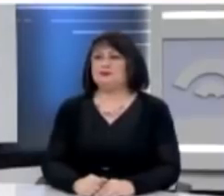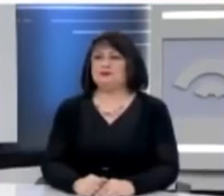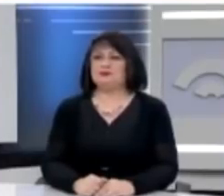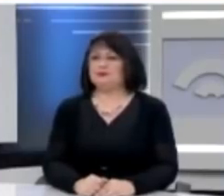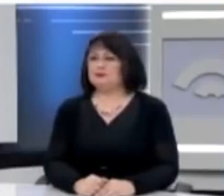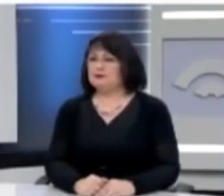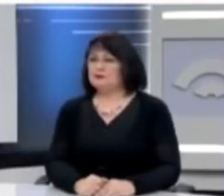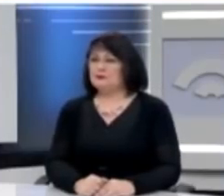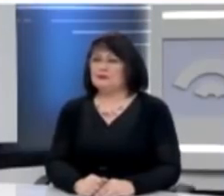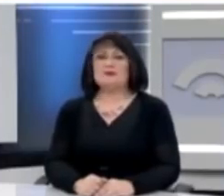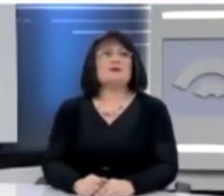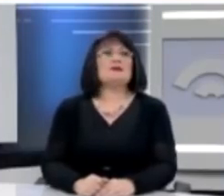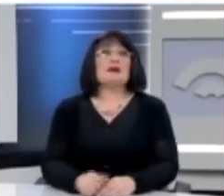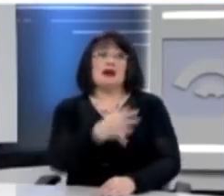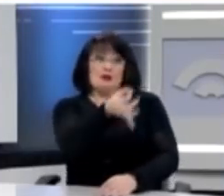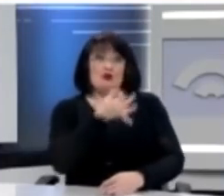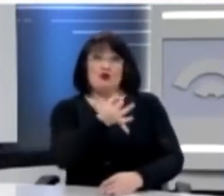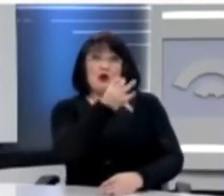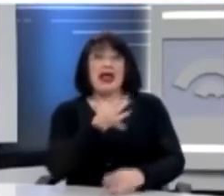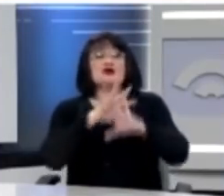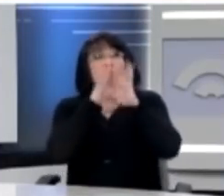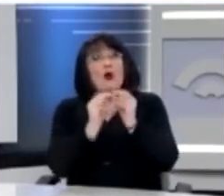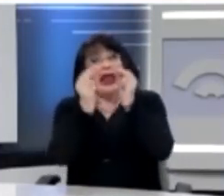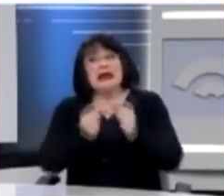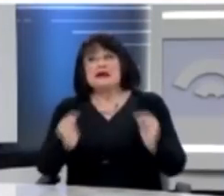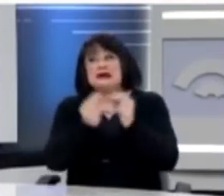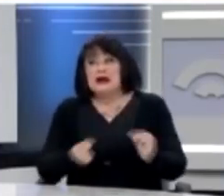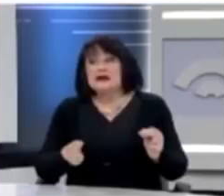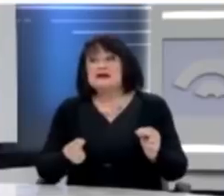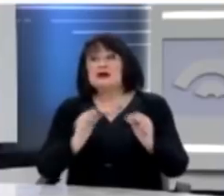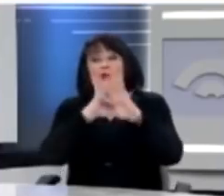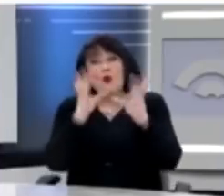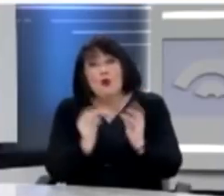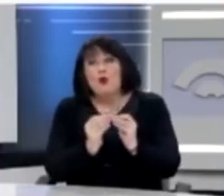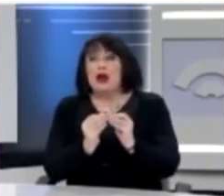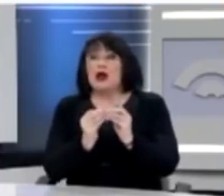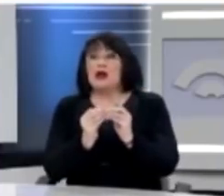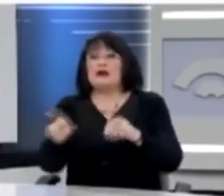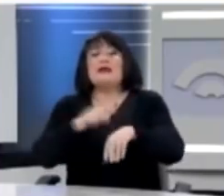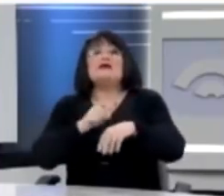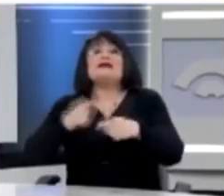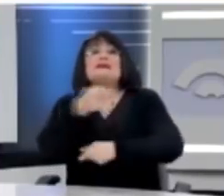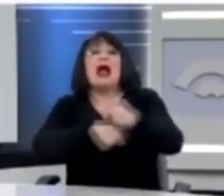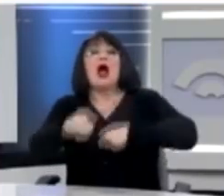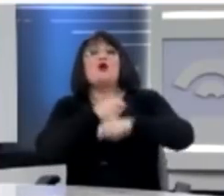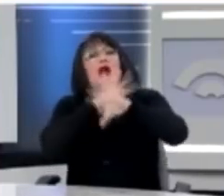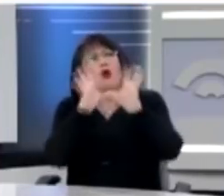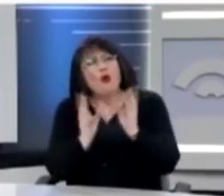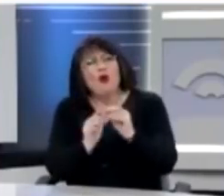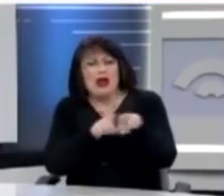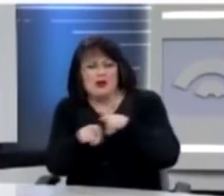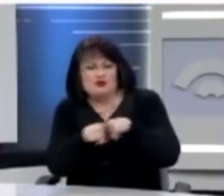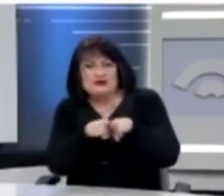σας, αυτή που εσείς υπερασπίζεστε δια πάσαν όσων, ότι δηλαδή η αγορά τα ρυθμίζει όλα,